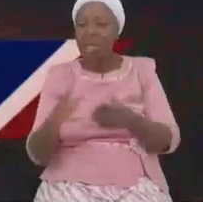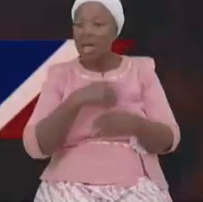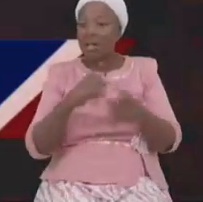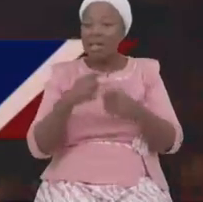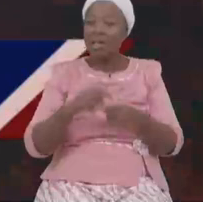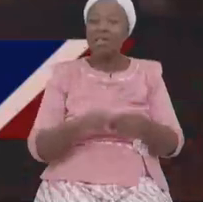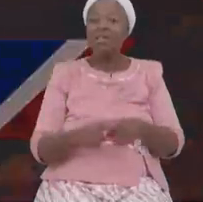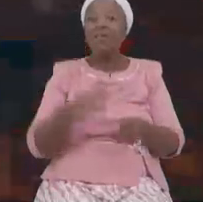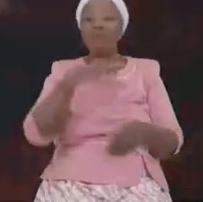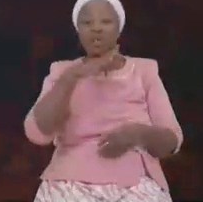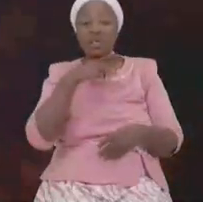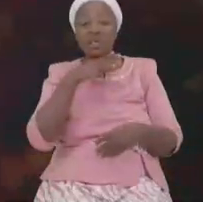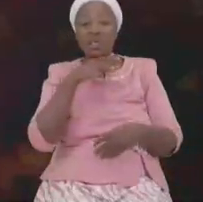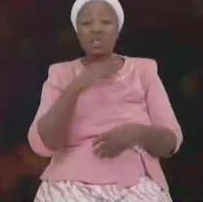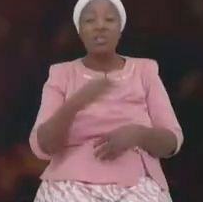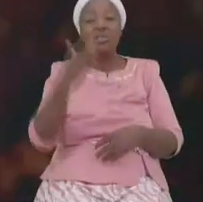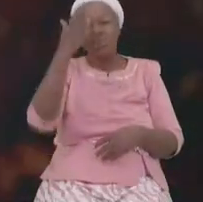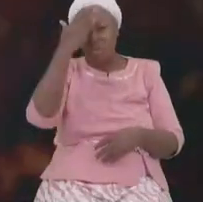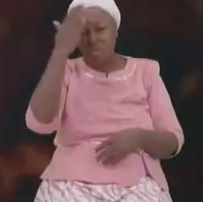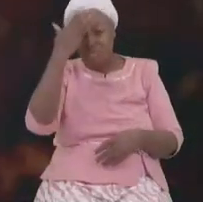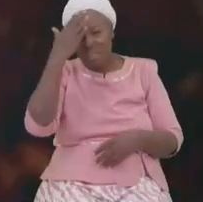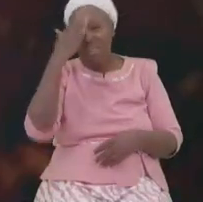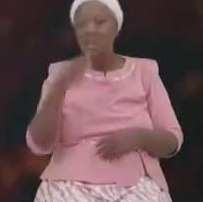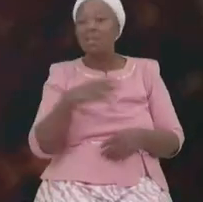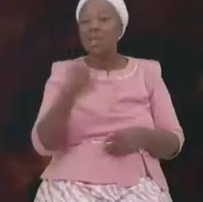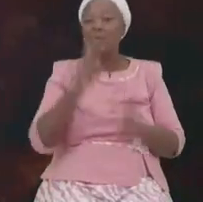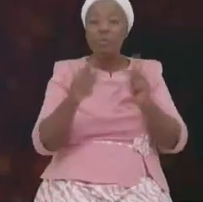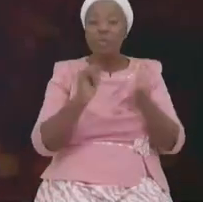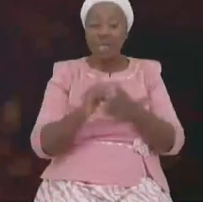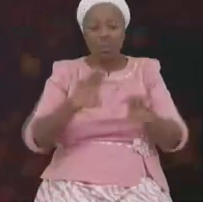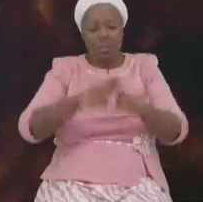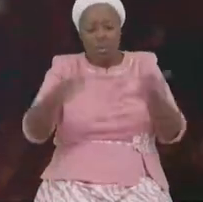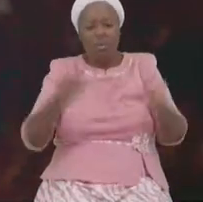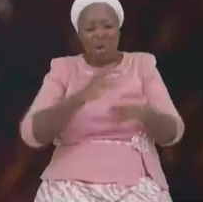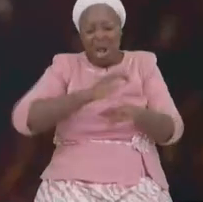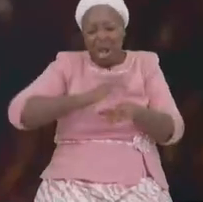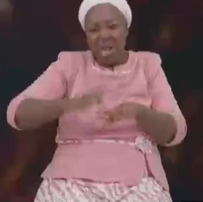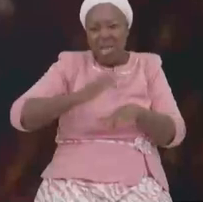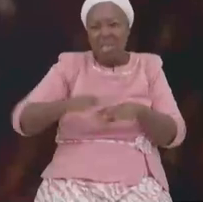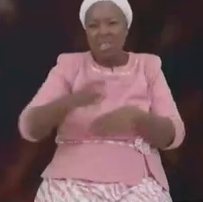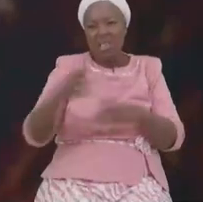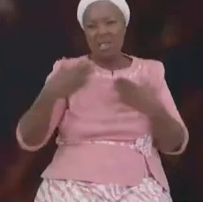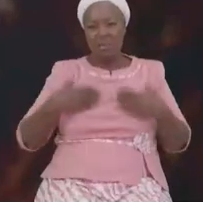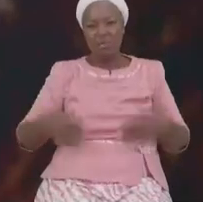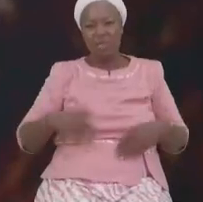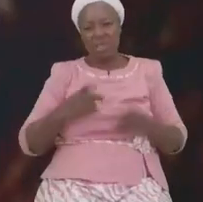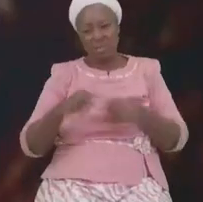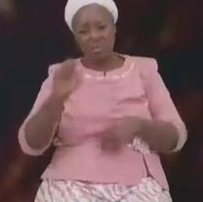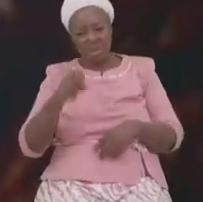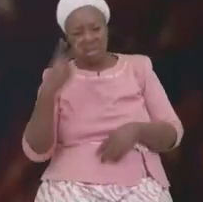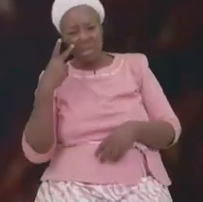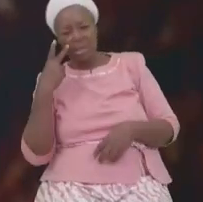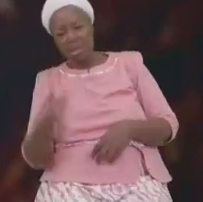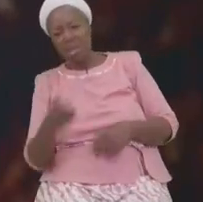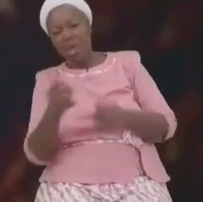de vos expositions de souillure. Il y a des gens qui exposent leur corps. Et pouvez voir